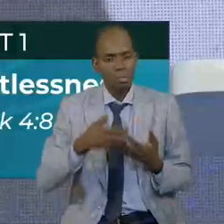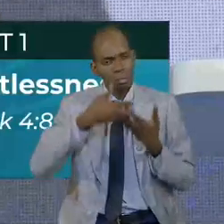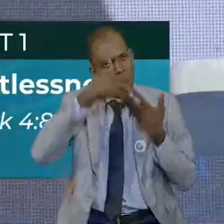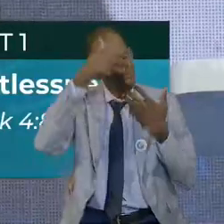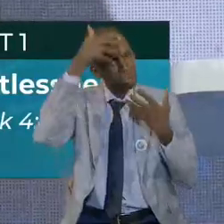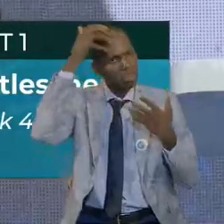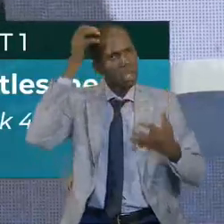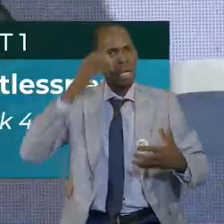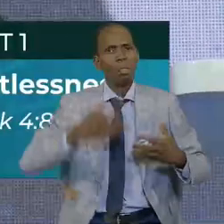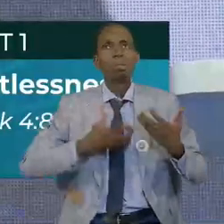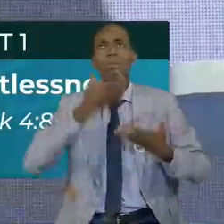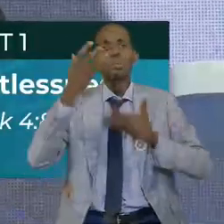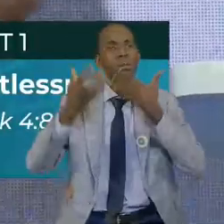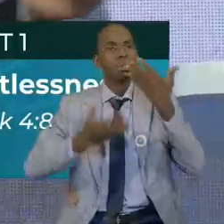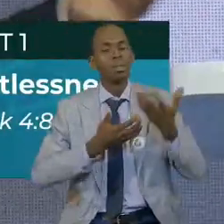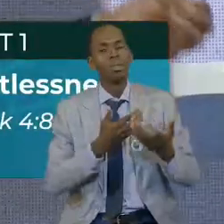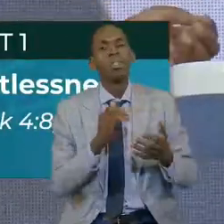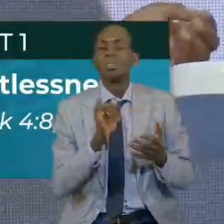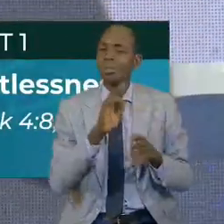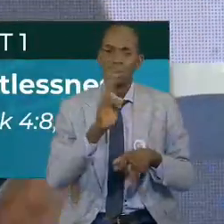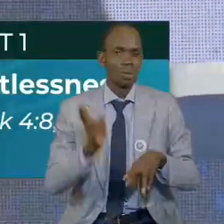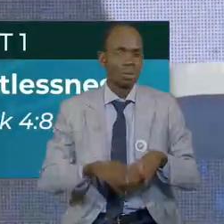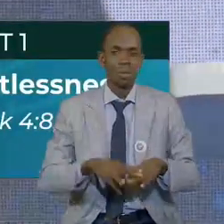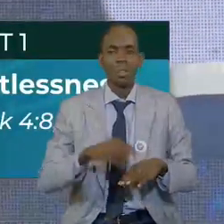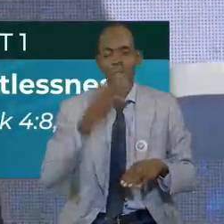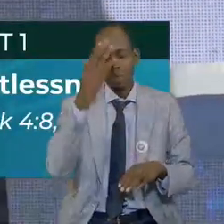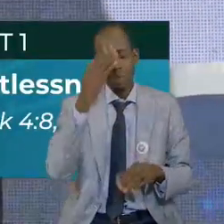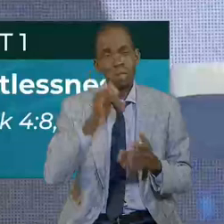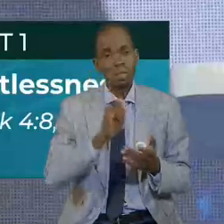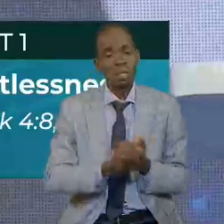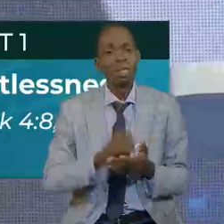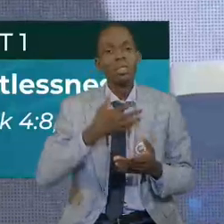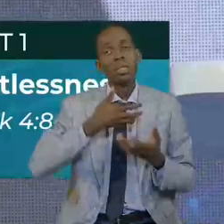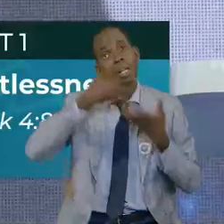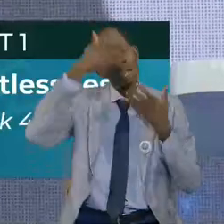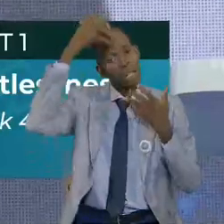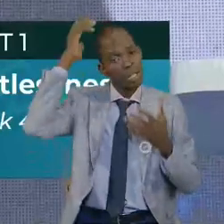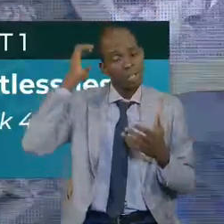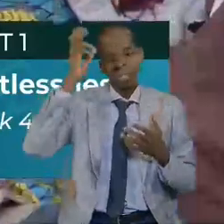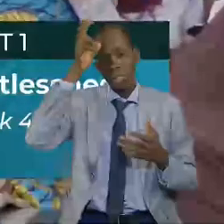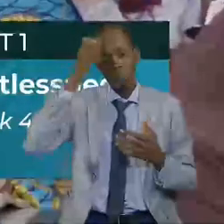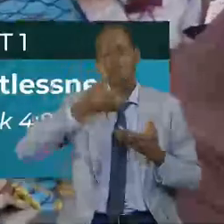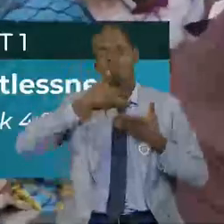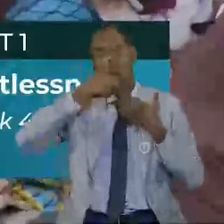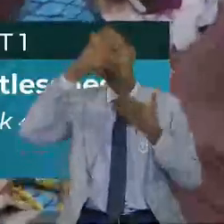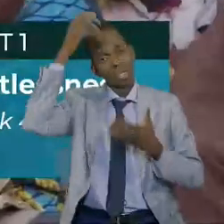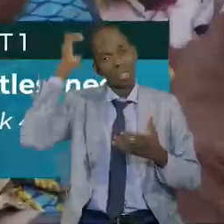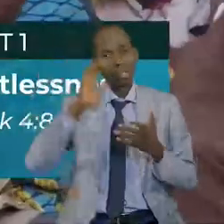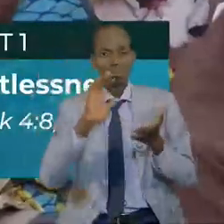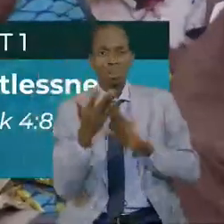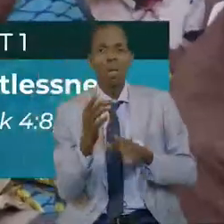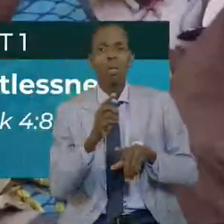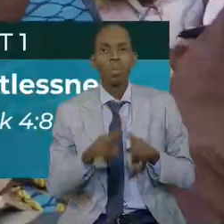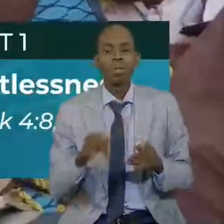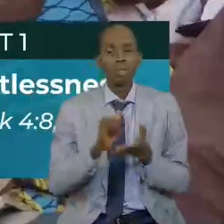is just, you know, he roars like a lion, but he had been defeated at Calvary. Et quel que soit le lion rugissant, d'ailleurs même,